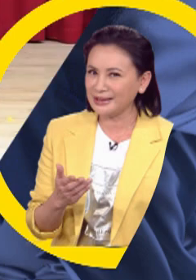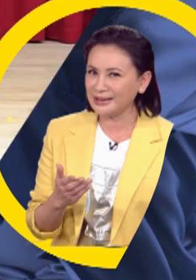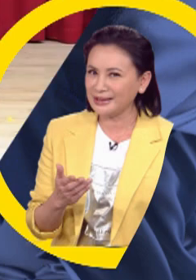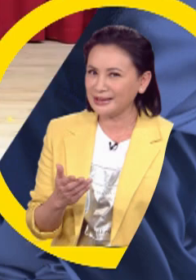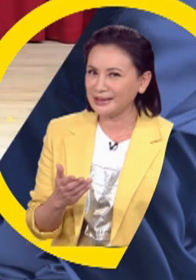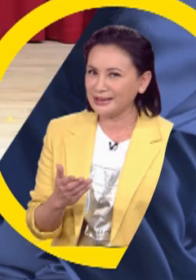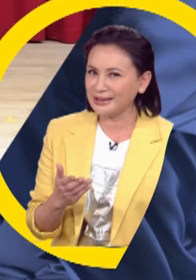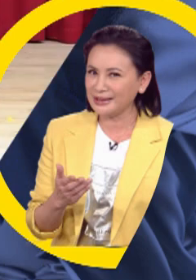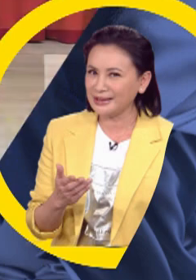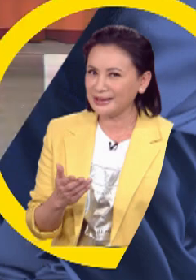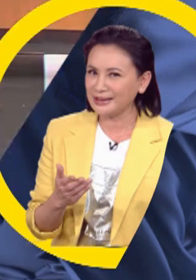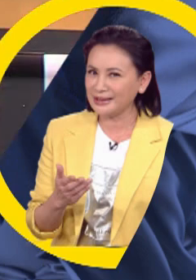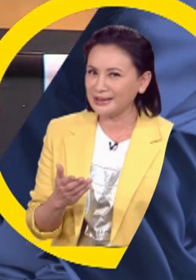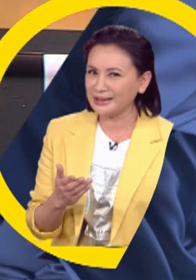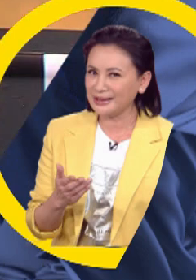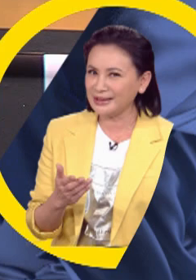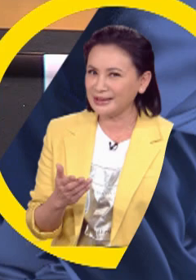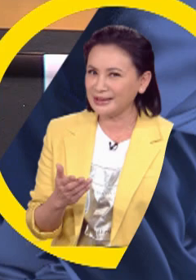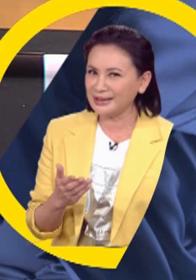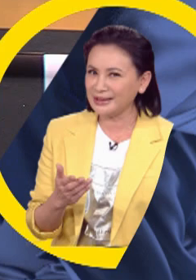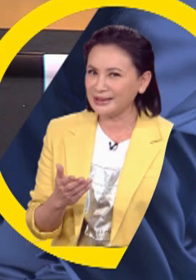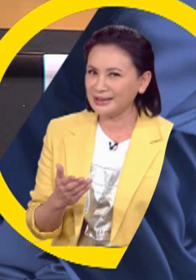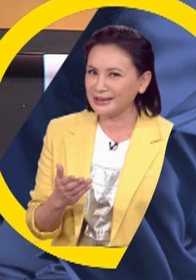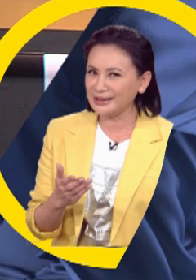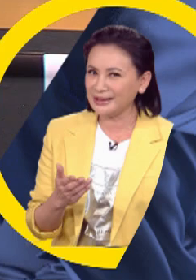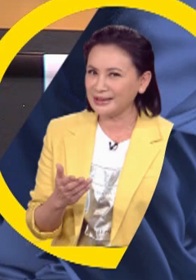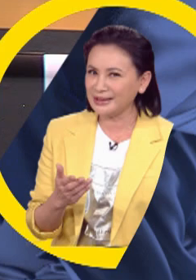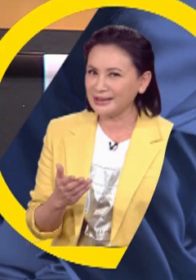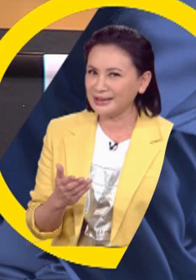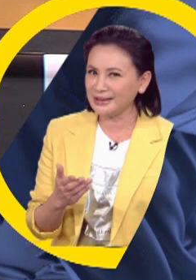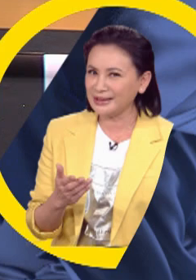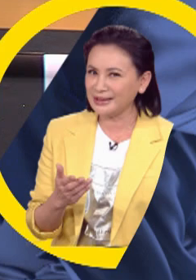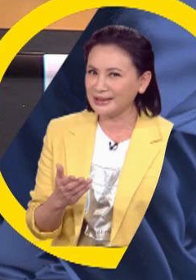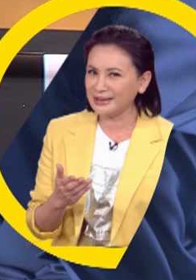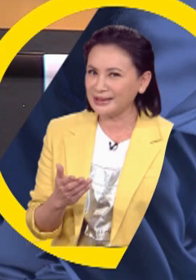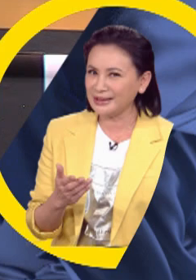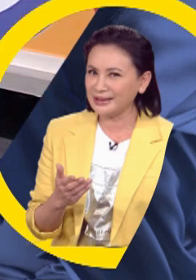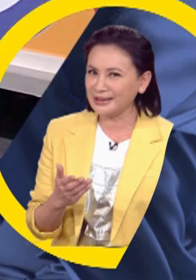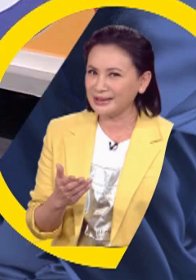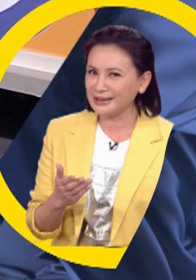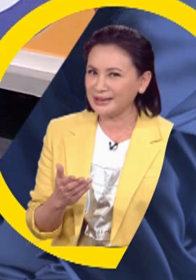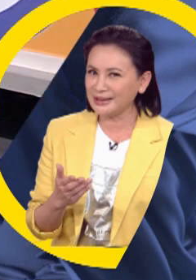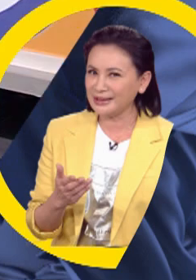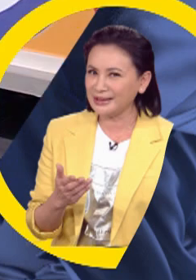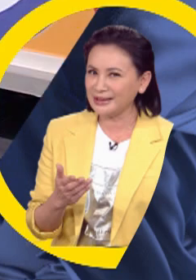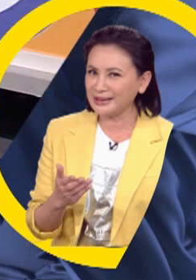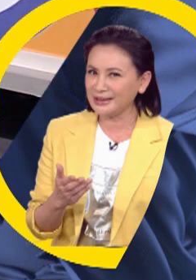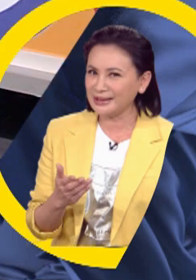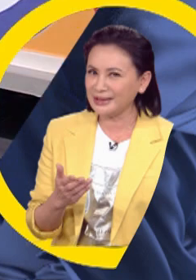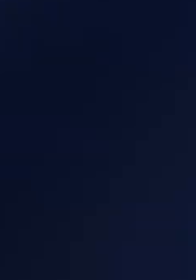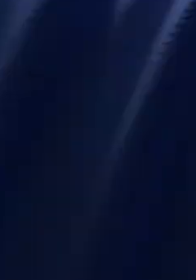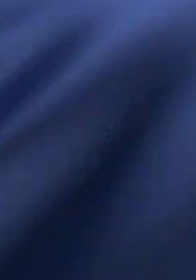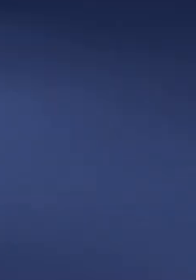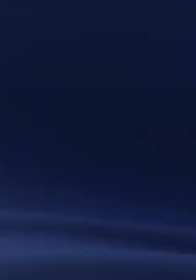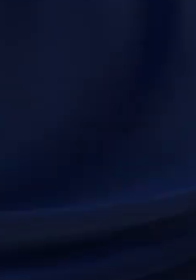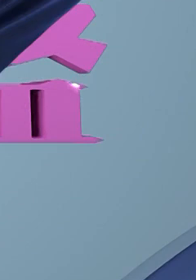年，收容松鼠队，去那种的话我会更了解台湾的生活，了解更多。